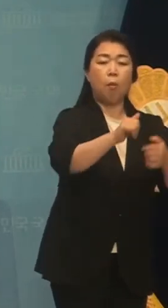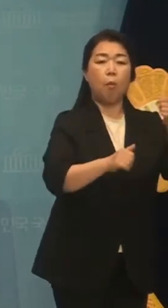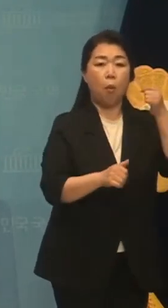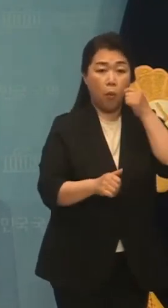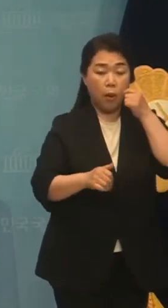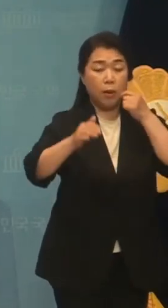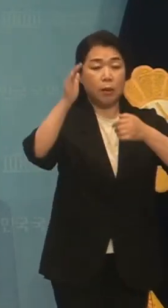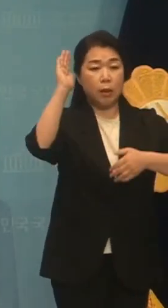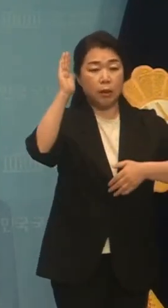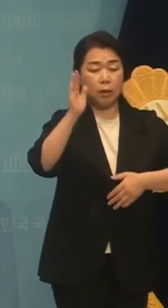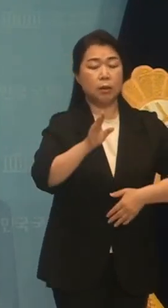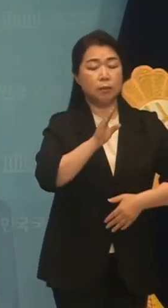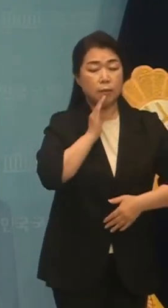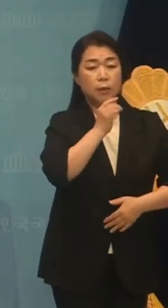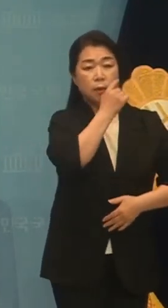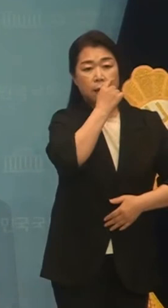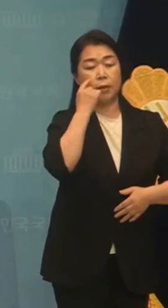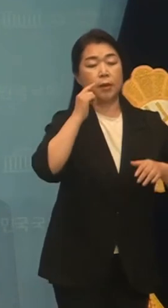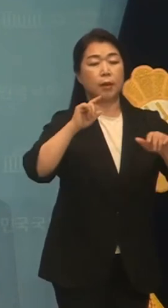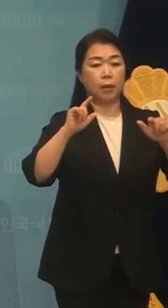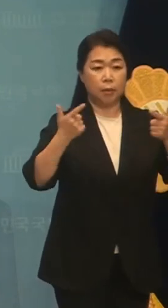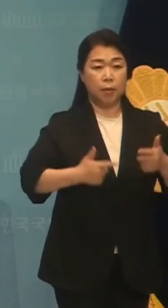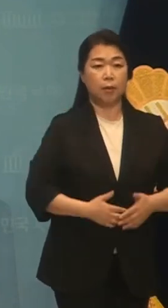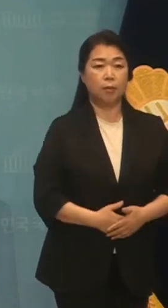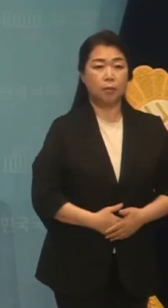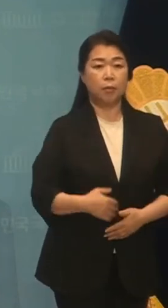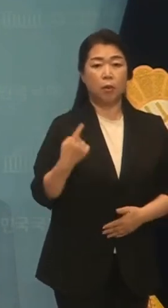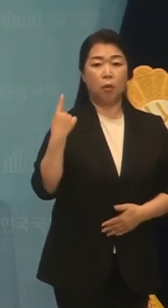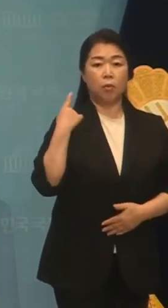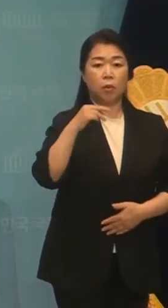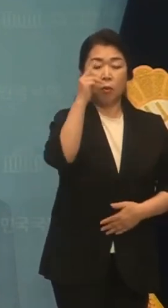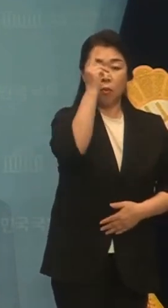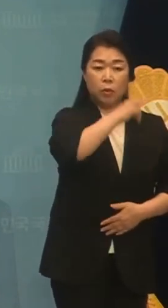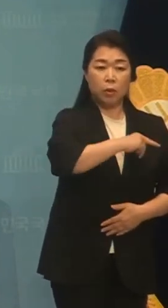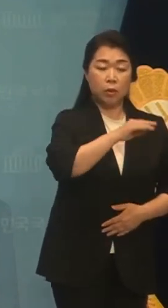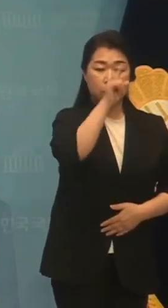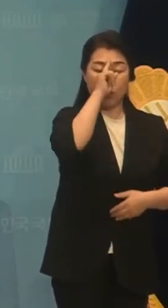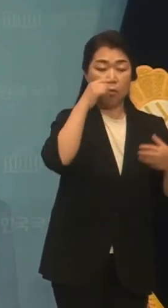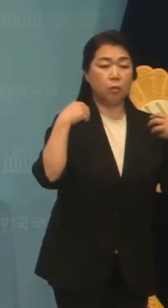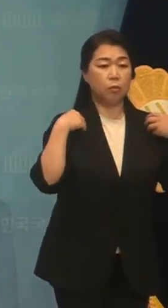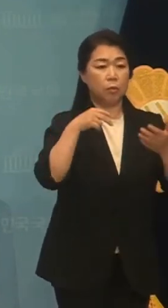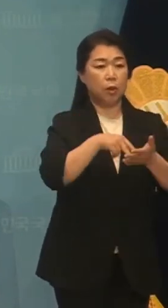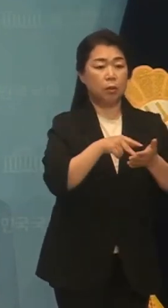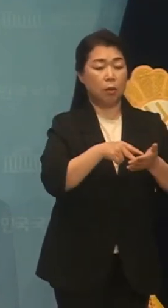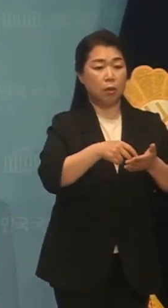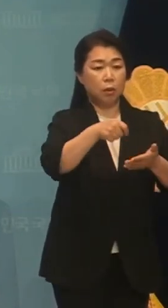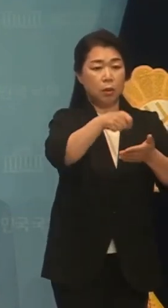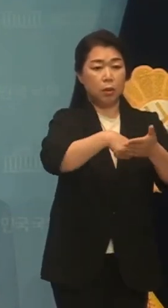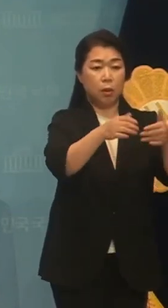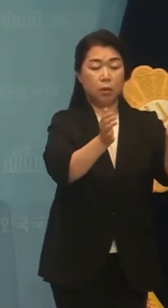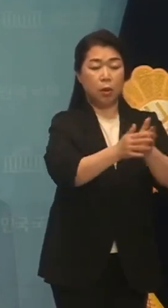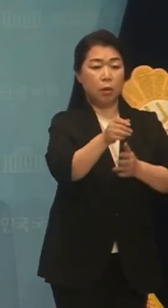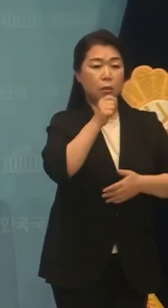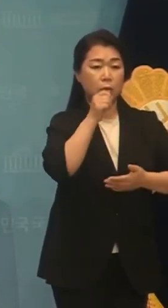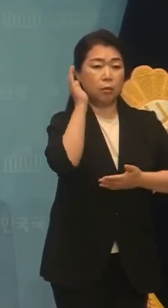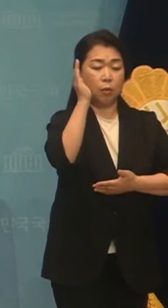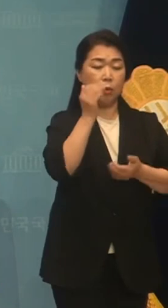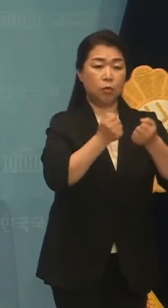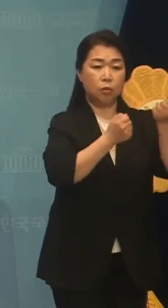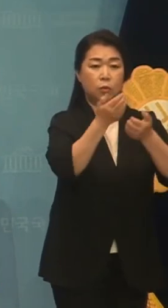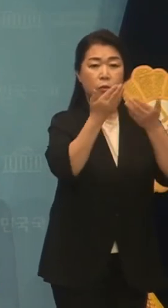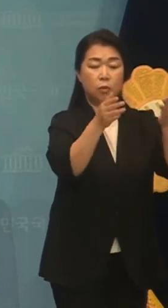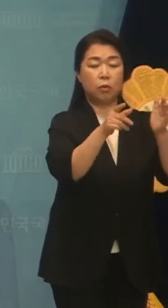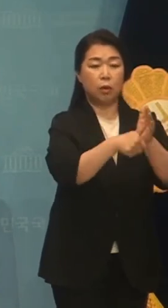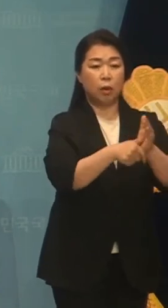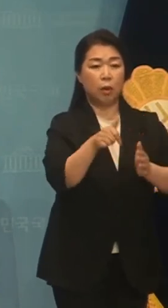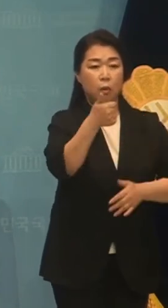사실이 아니라는 것을 말씀드리겠습니다. 어제 오전 방역당국은 기자단 브리핑에서 아스트라제네카 접종에 대해 입국